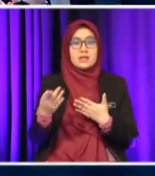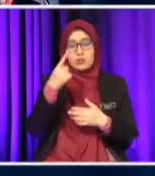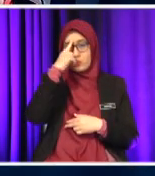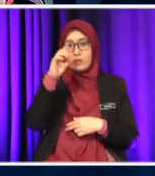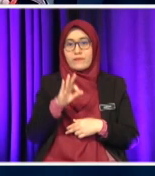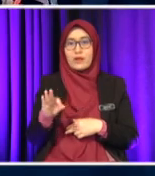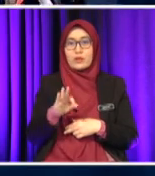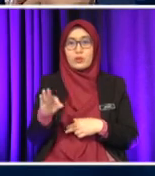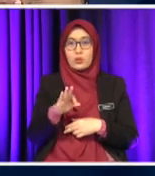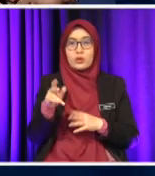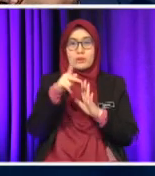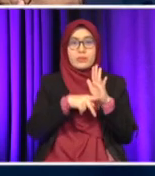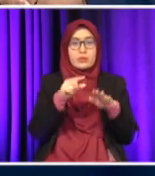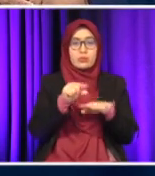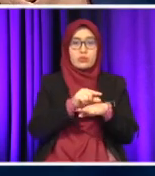kepada produk kita